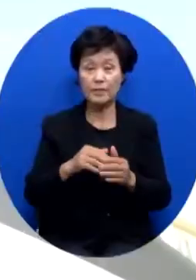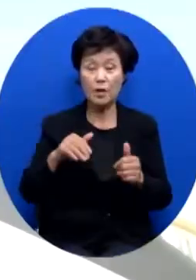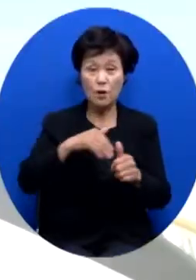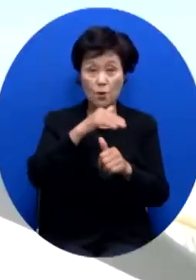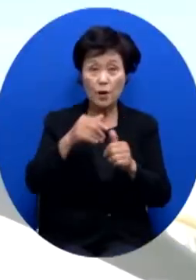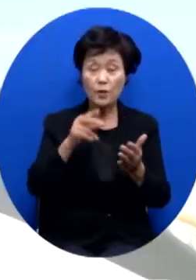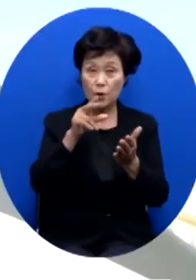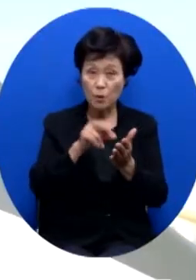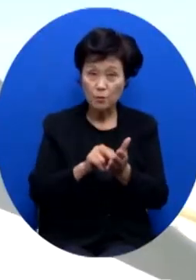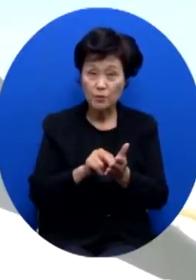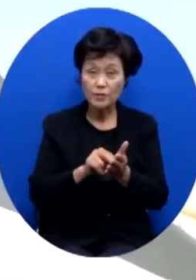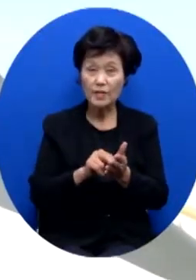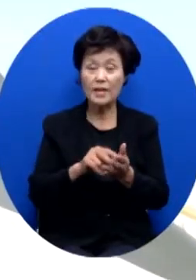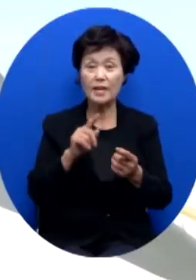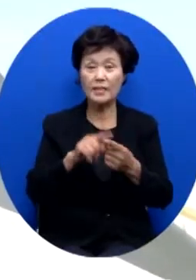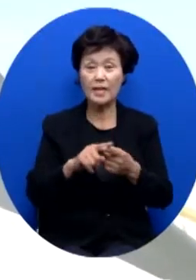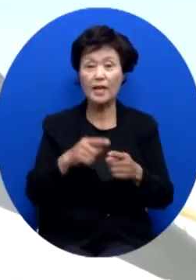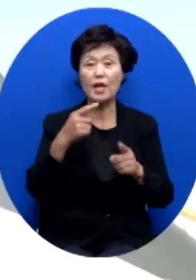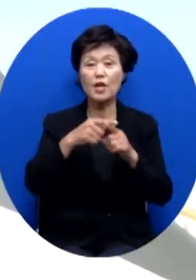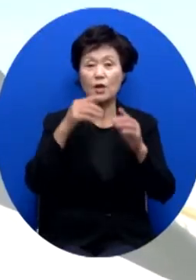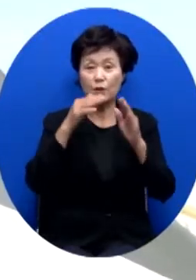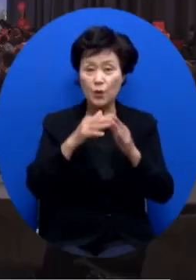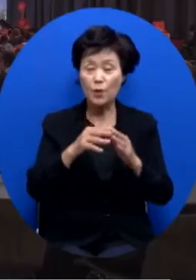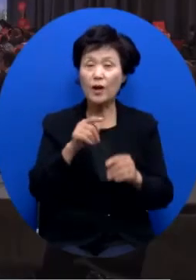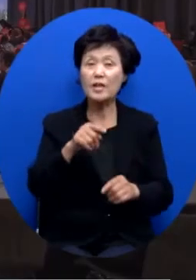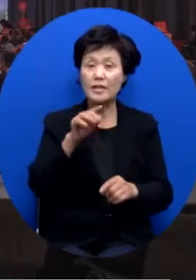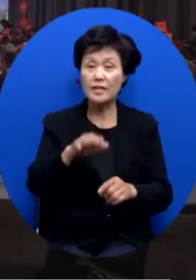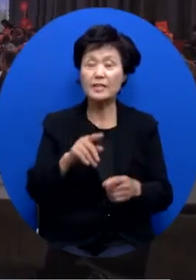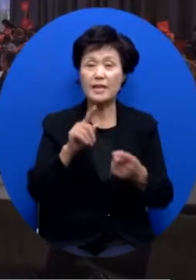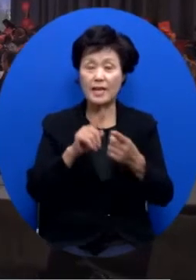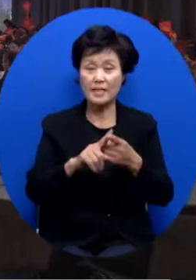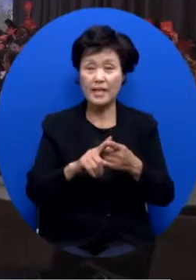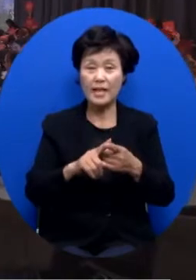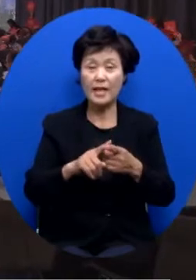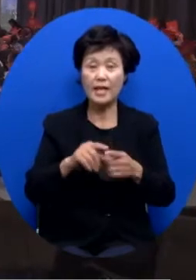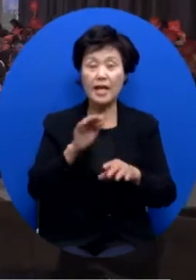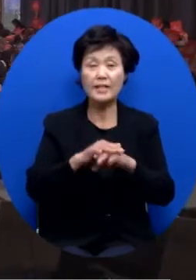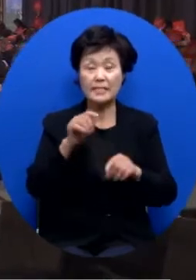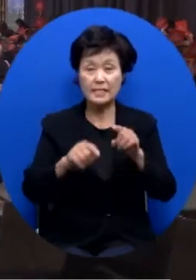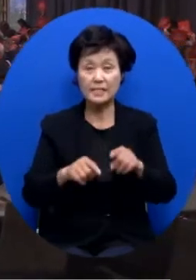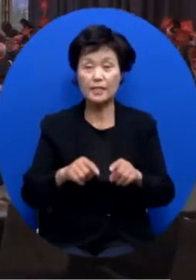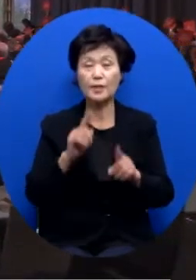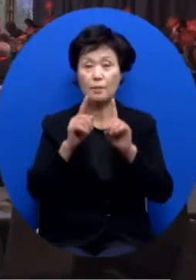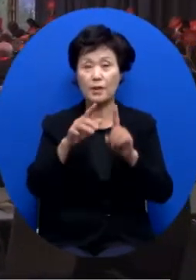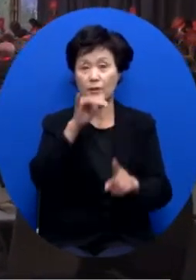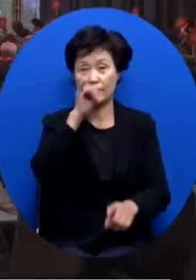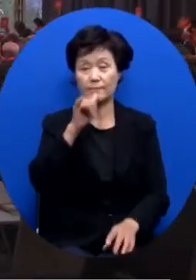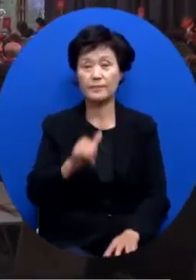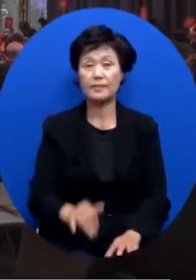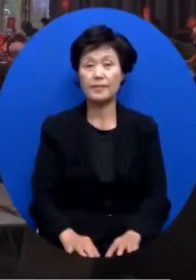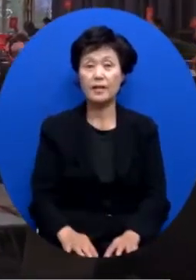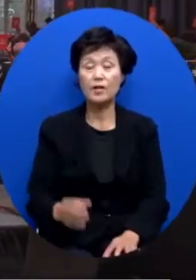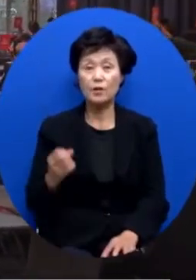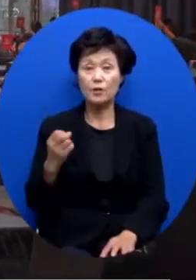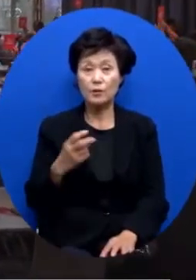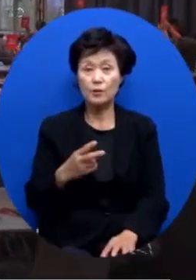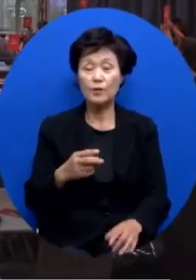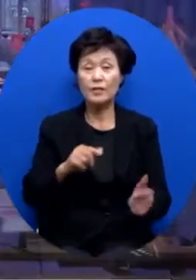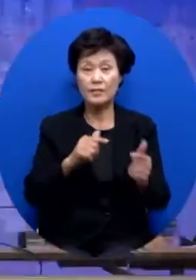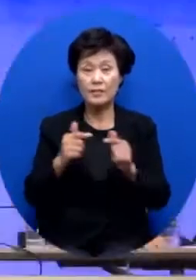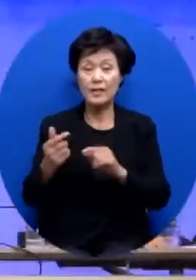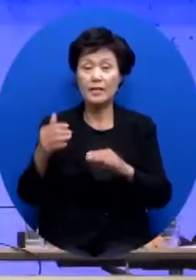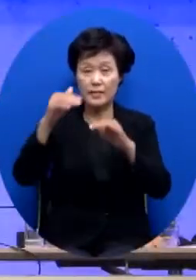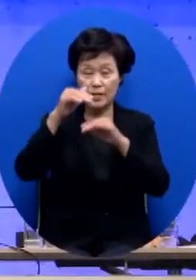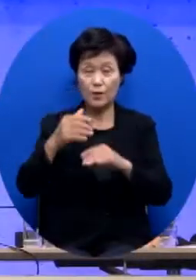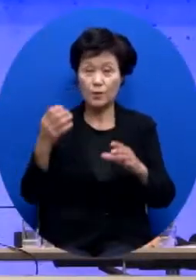교회가 기울기의 대응해야 한다 고 강조했습니다 총회 선언문 에는 기 우정이 달성을 위한 의지가 남겼습니다